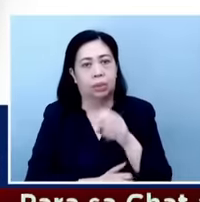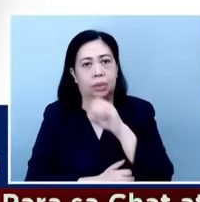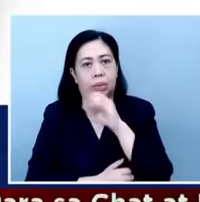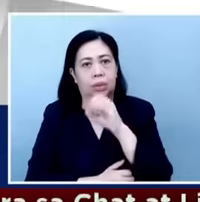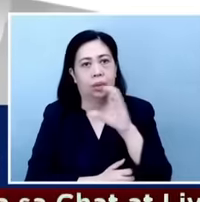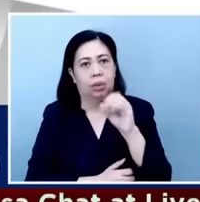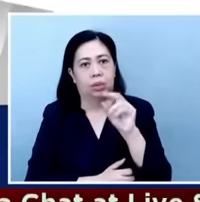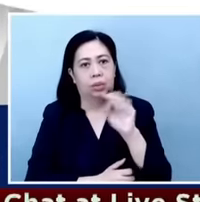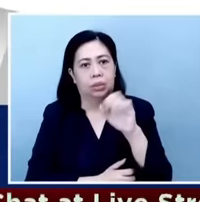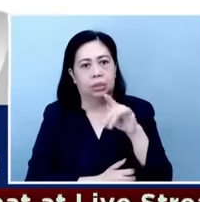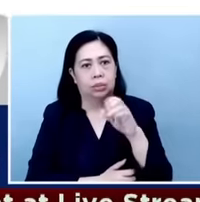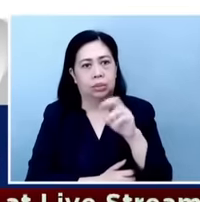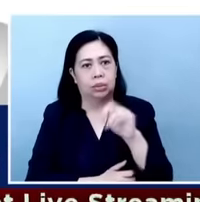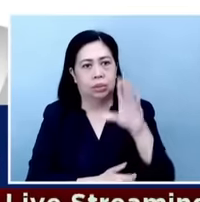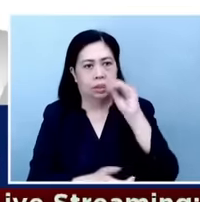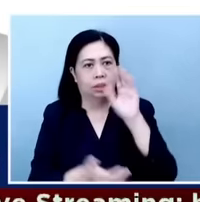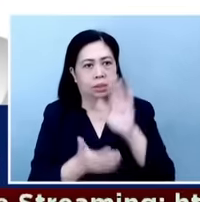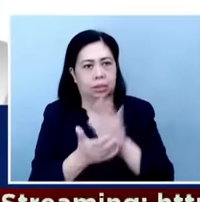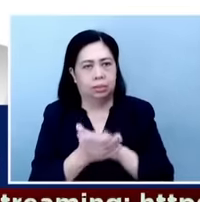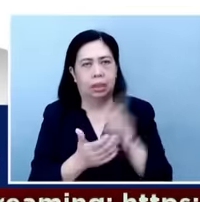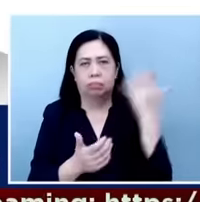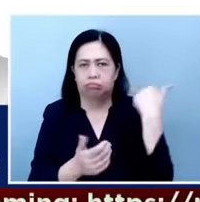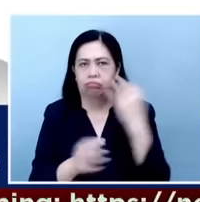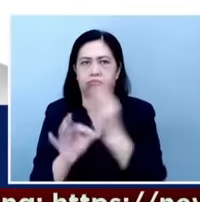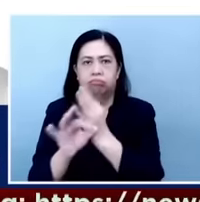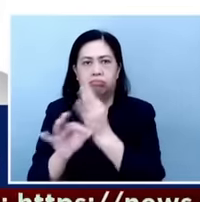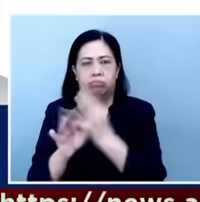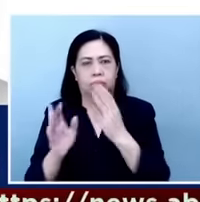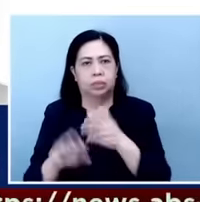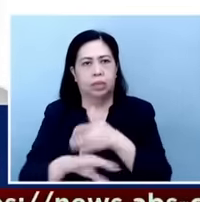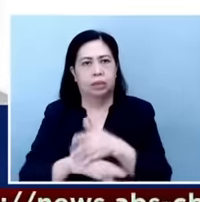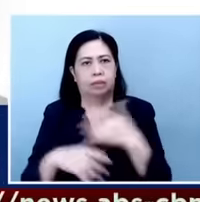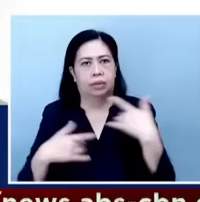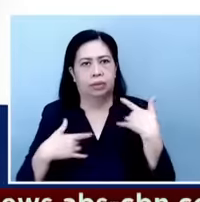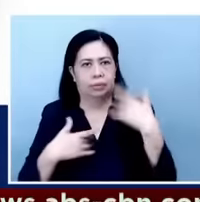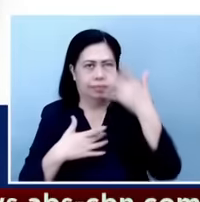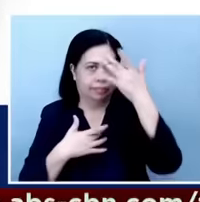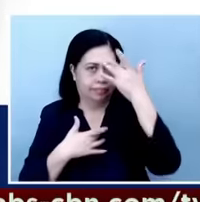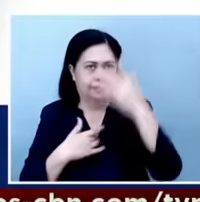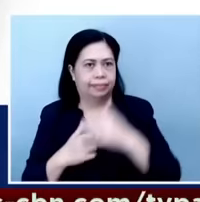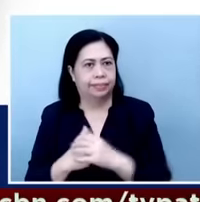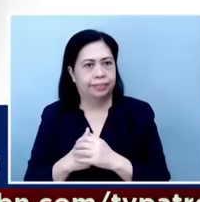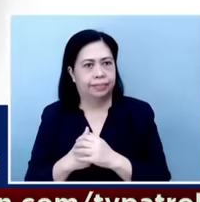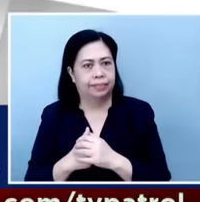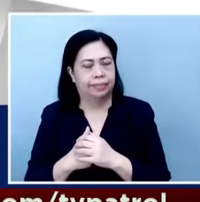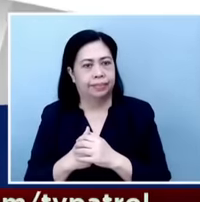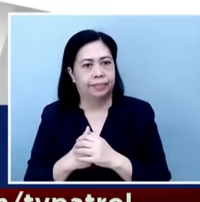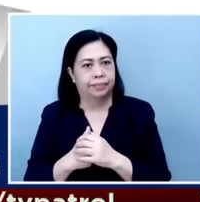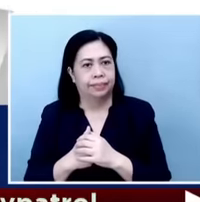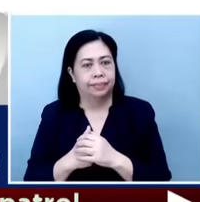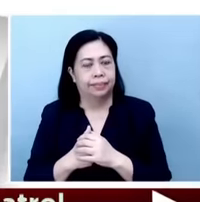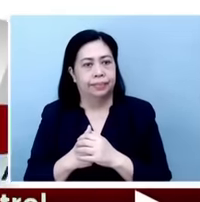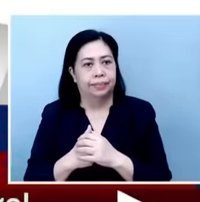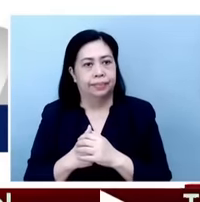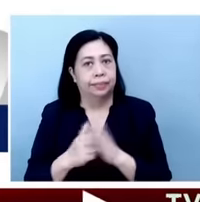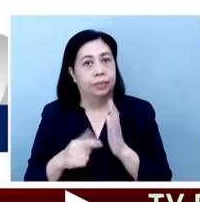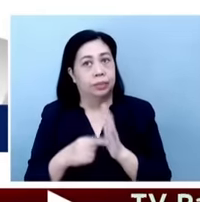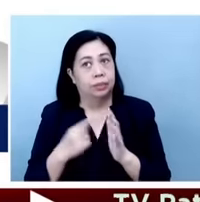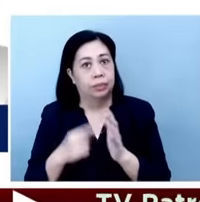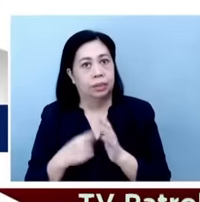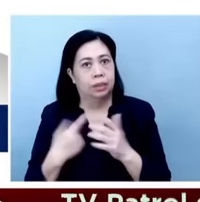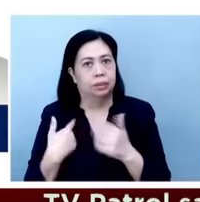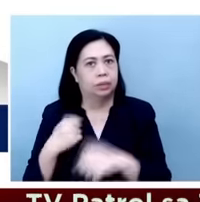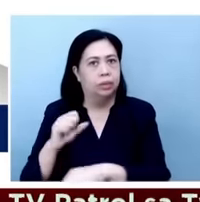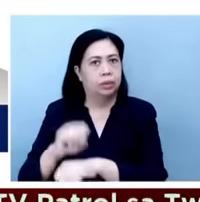Concepcion at asawa nito na naging deboto ng puon matapos dapuan ng sakit. Minsan, mayroon trabaho